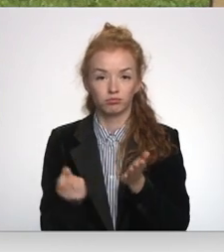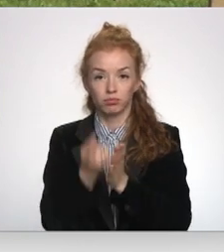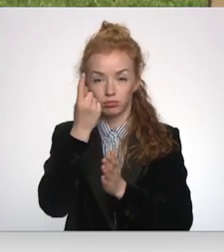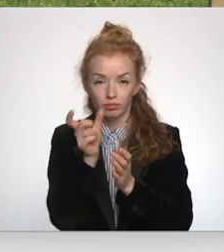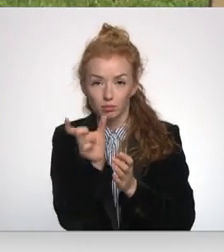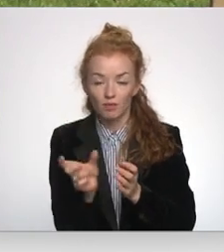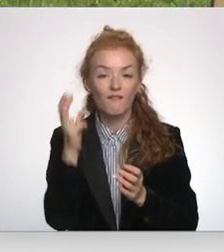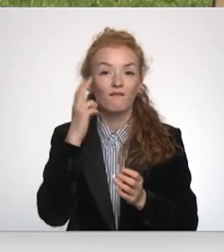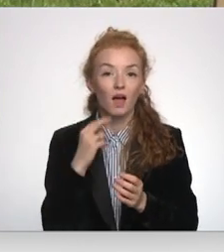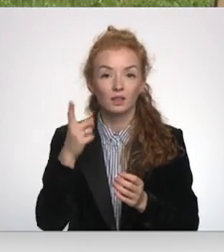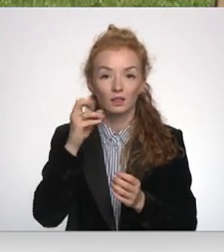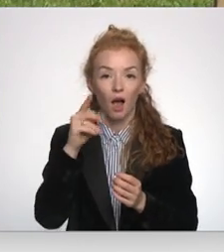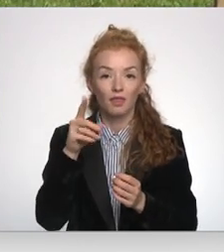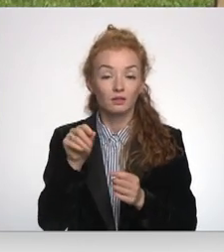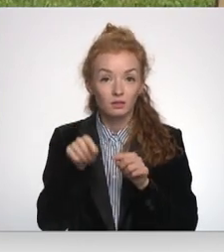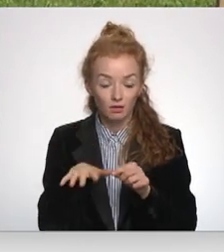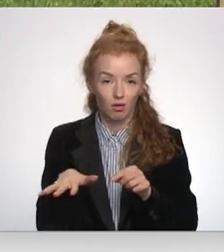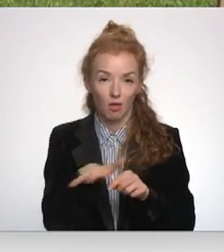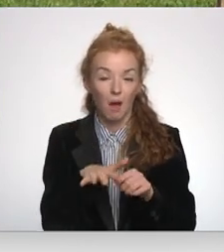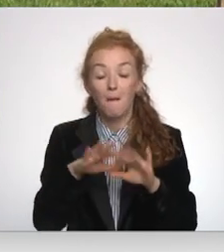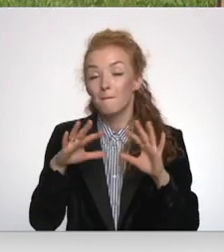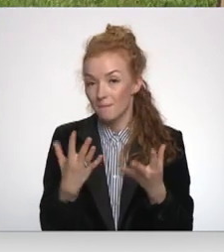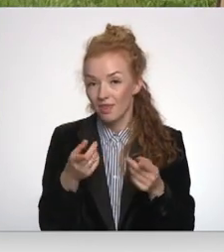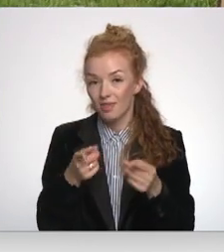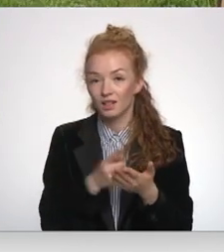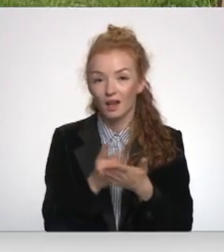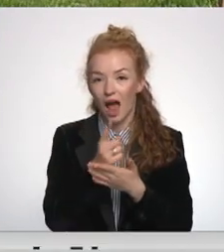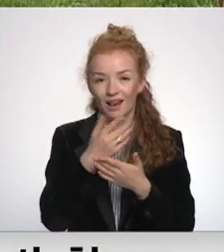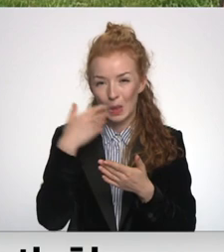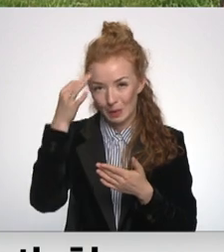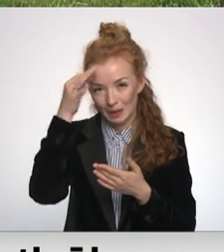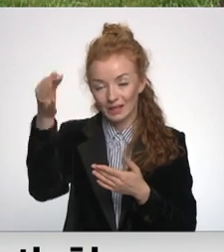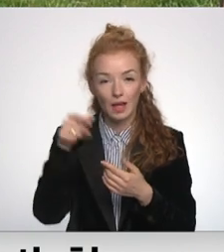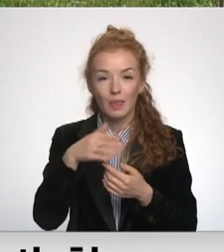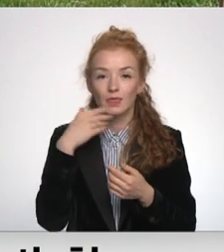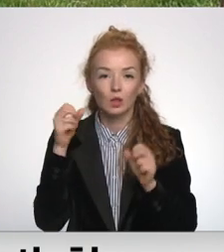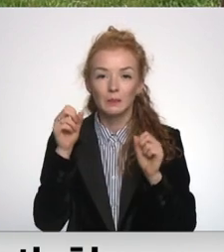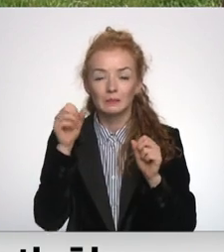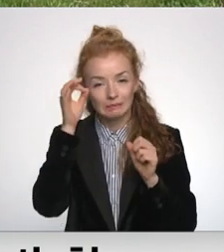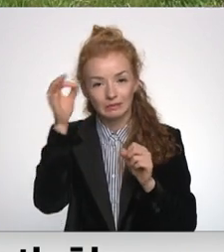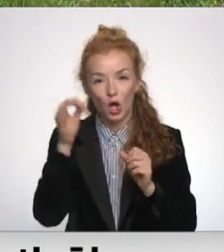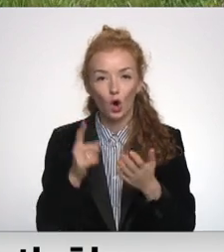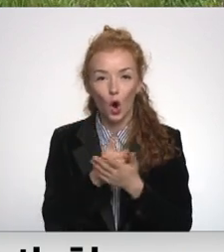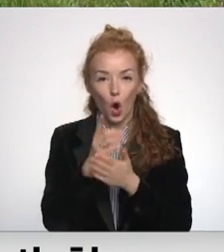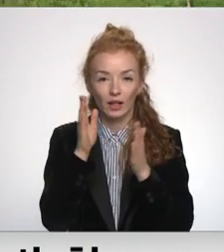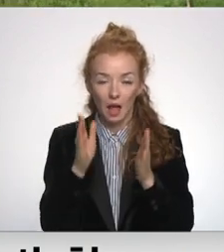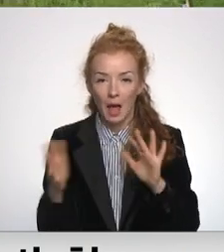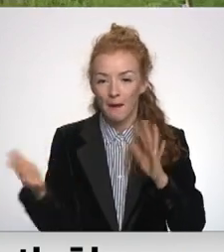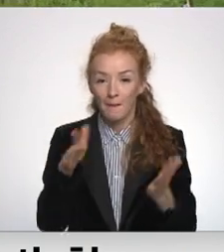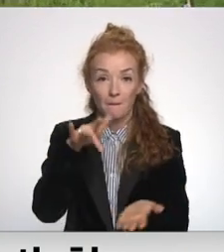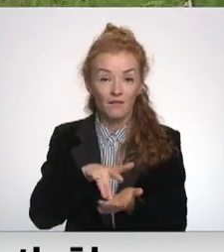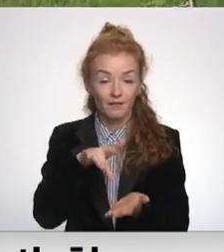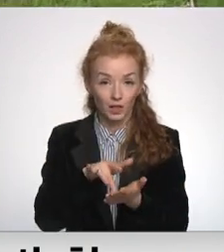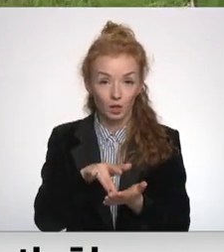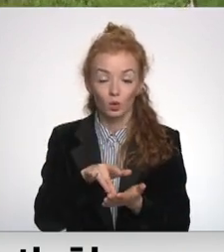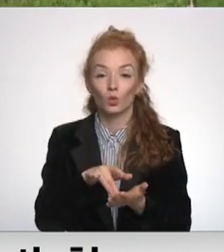vecā skanste un iezīmēta viņa. Bet kā jau tās kartas ir neprecīzas, viņām nav koordinātas, tur ir apmēram kaut kur pa vidu. Kā